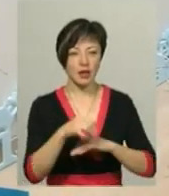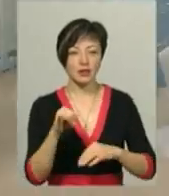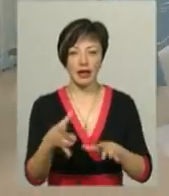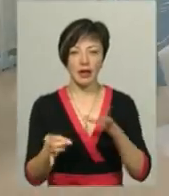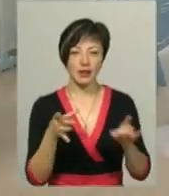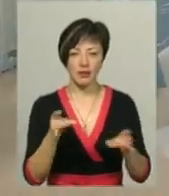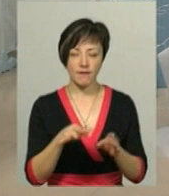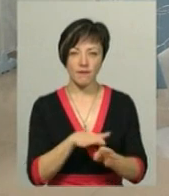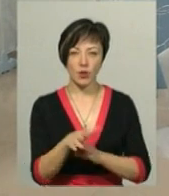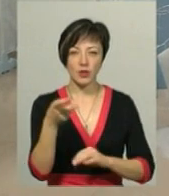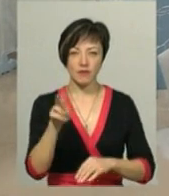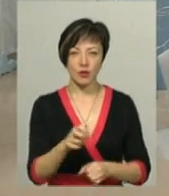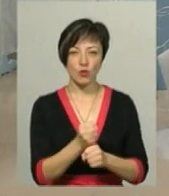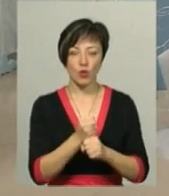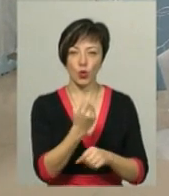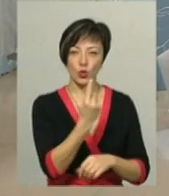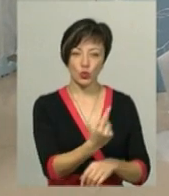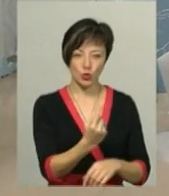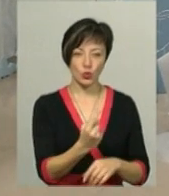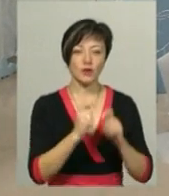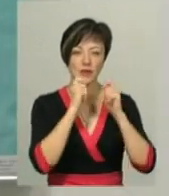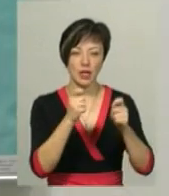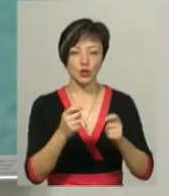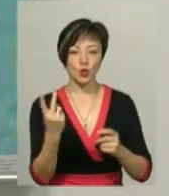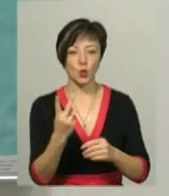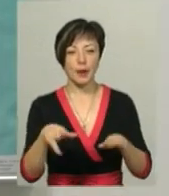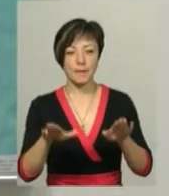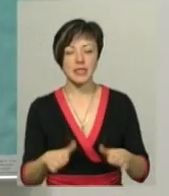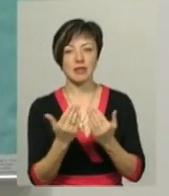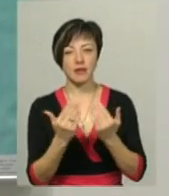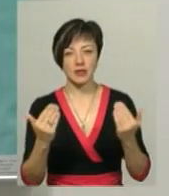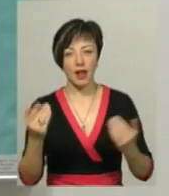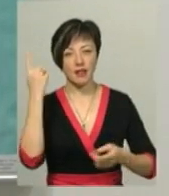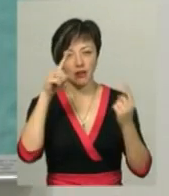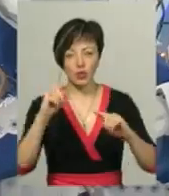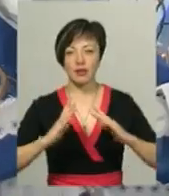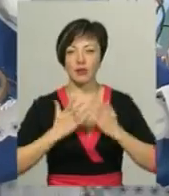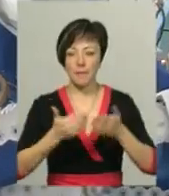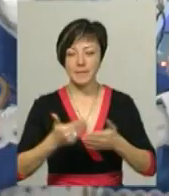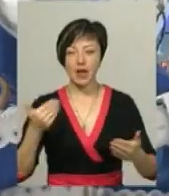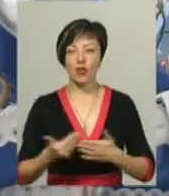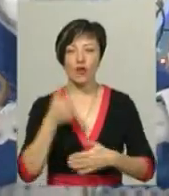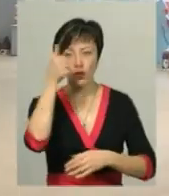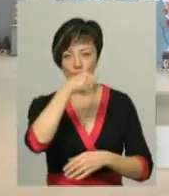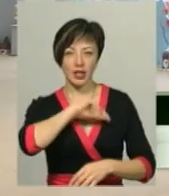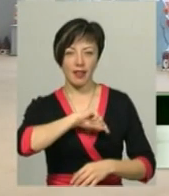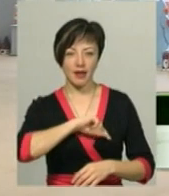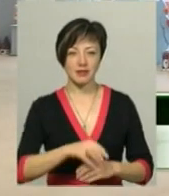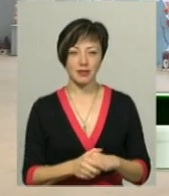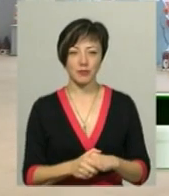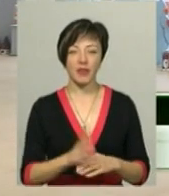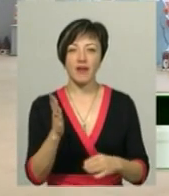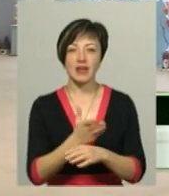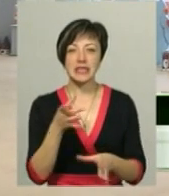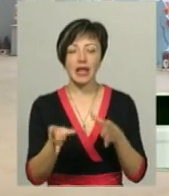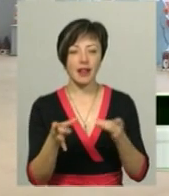глина. Виконала 2 роботи, одну з яких відзначили 2-м місцем на виставці. На творчість надихнув передноворічний настрій. Вироб з глини